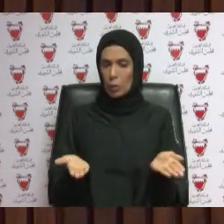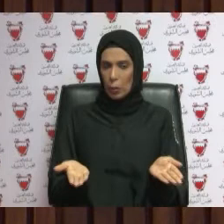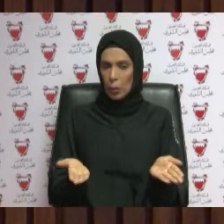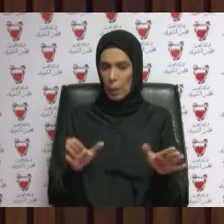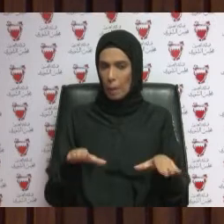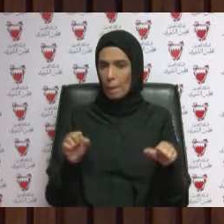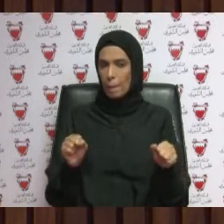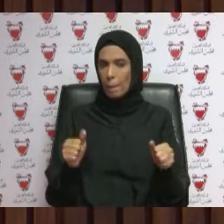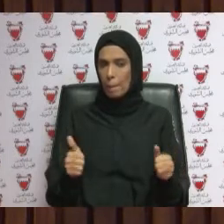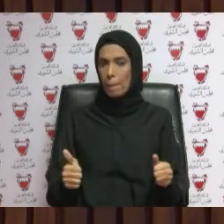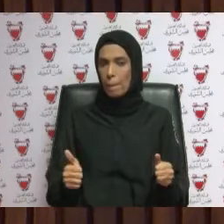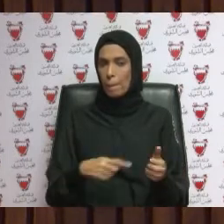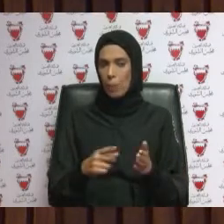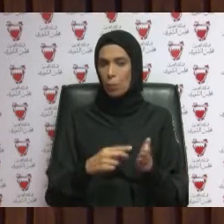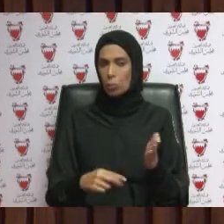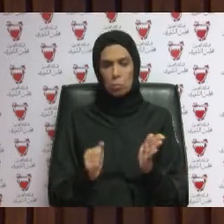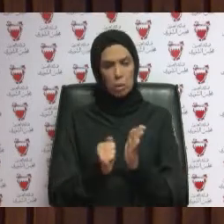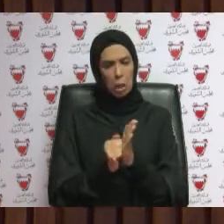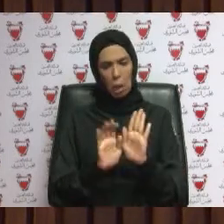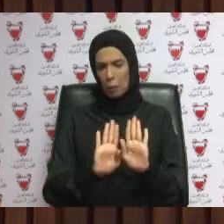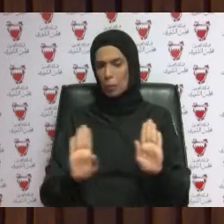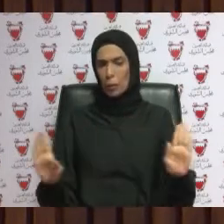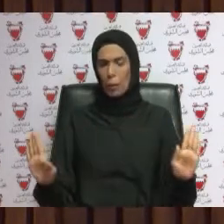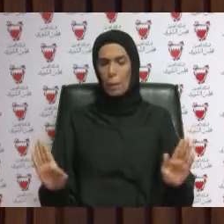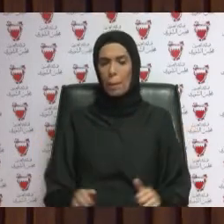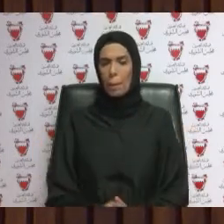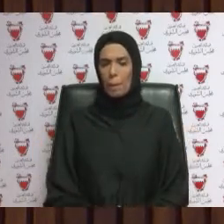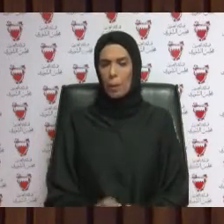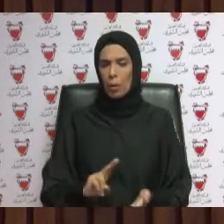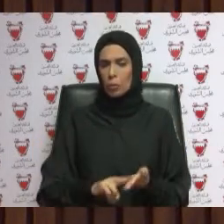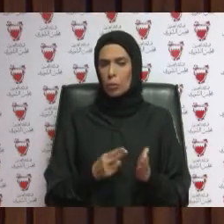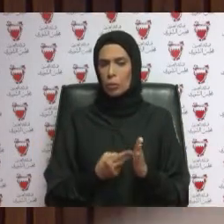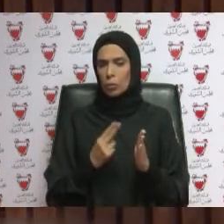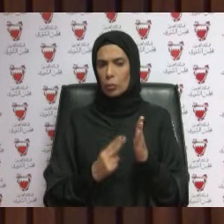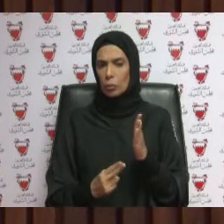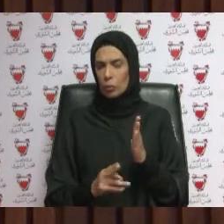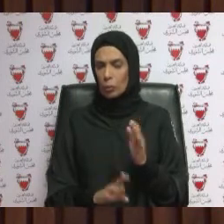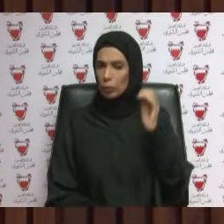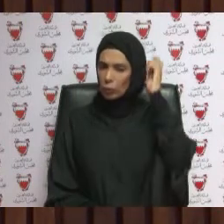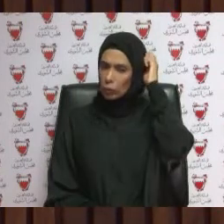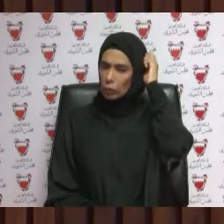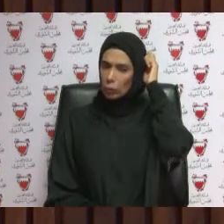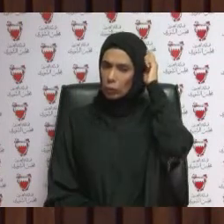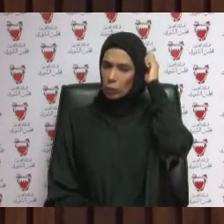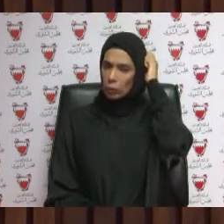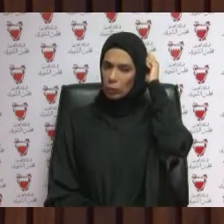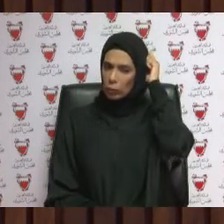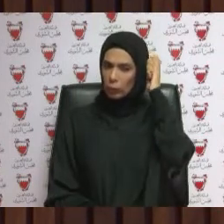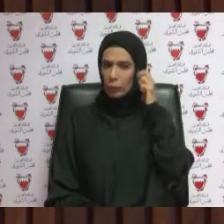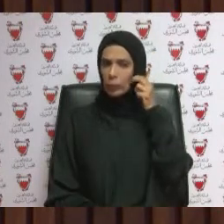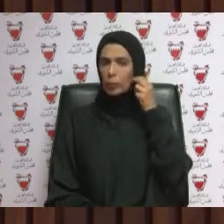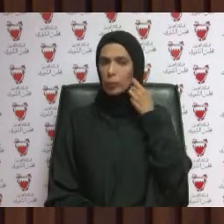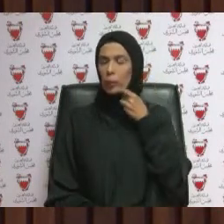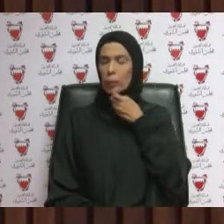طبيعة الحال عقود تكون سكنية، فأنا مو محتاج هني أي إجراء ولا حتى من أي جهة. شكرا. الفكرة كان هو مثل ما